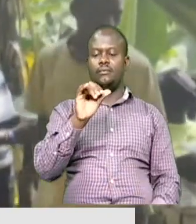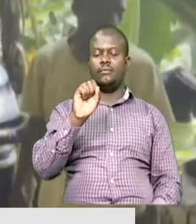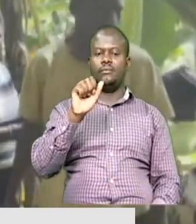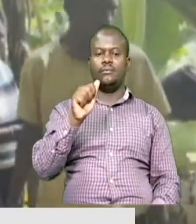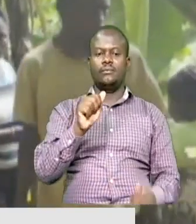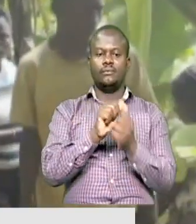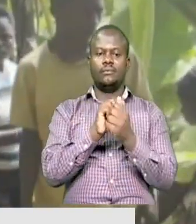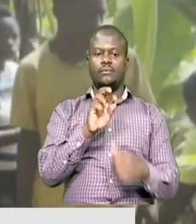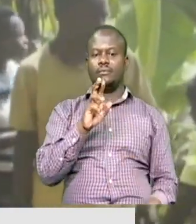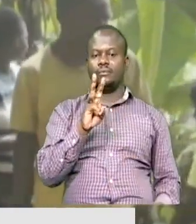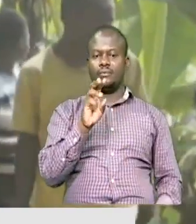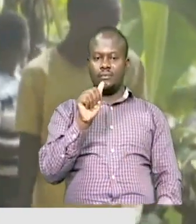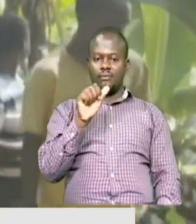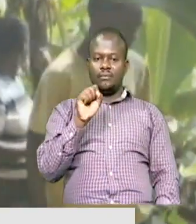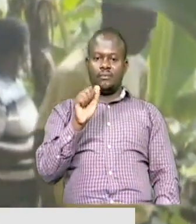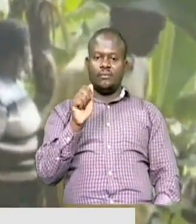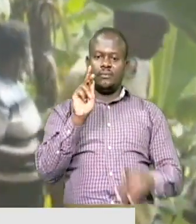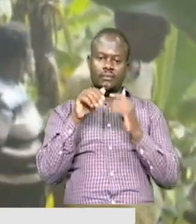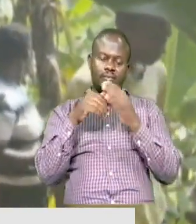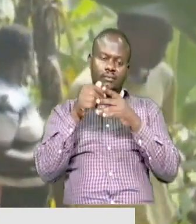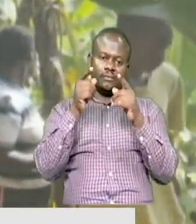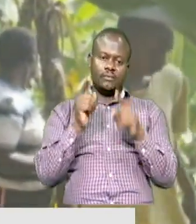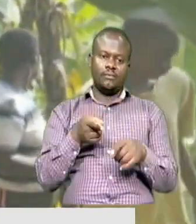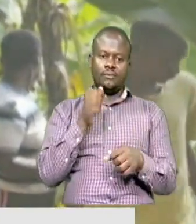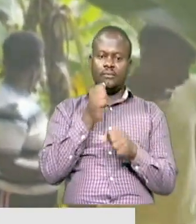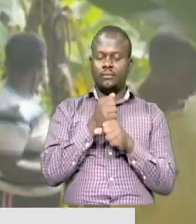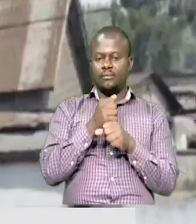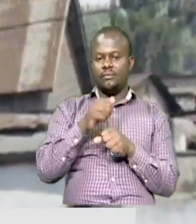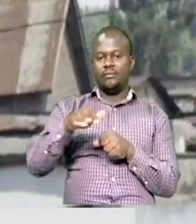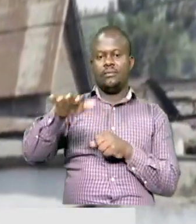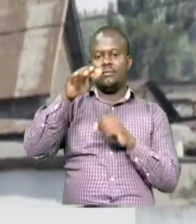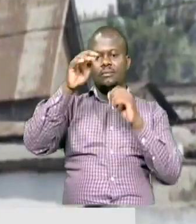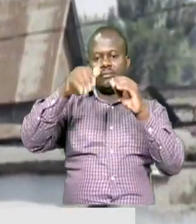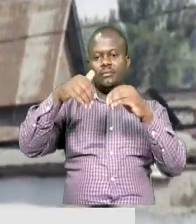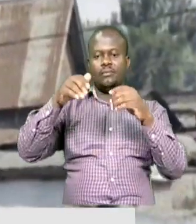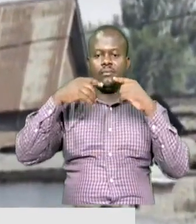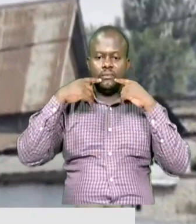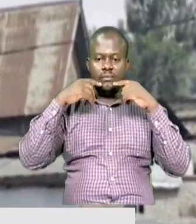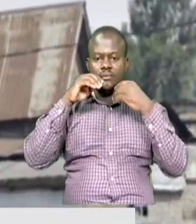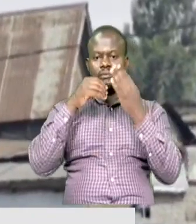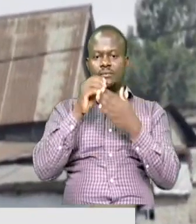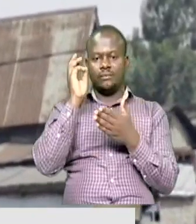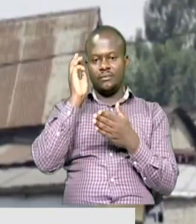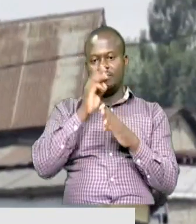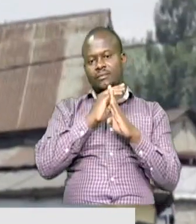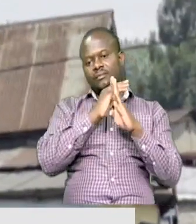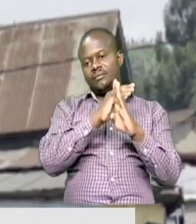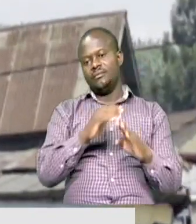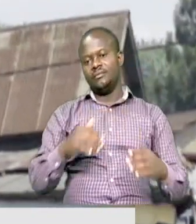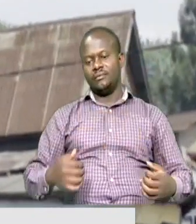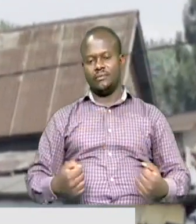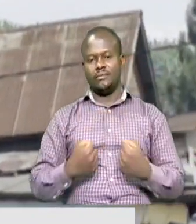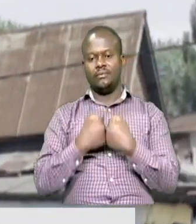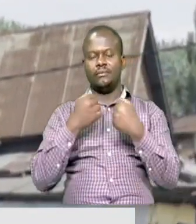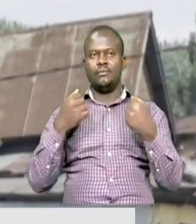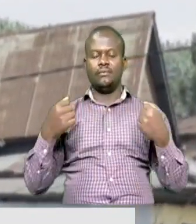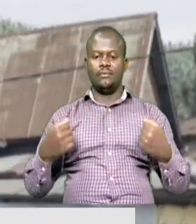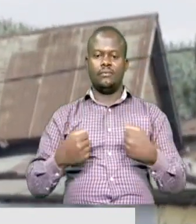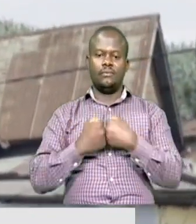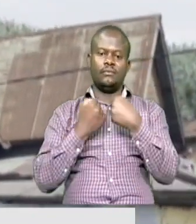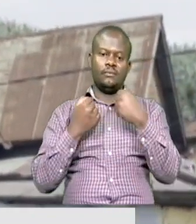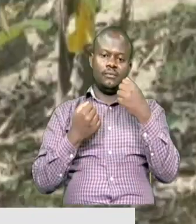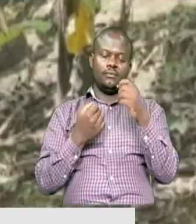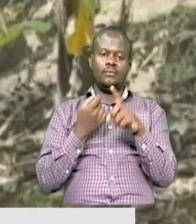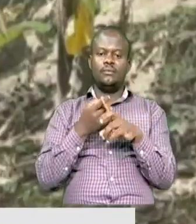Rwaza. Abaturage rero dusanze bari gukora aho muganda bavuga ko bizakumira ingaruka z'ibiza